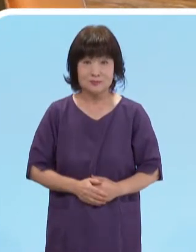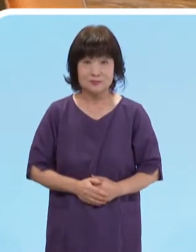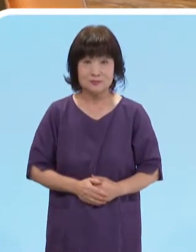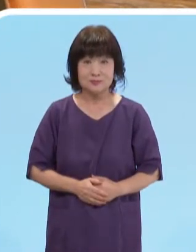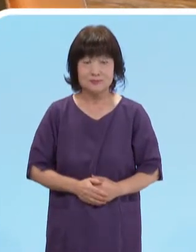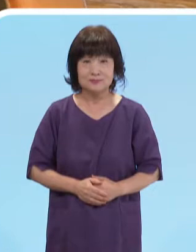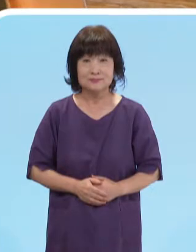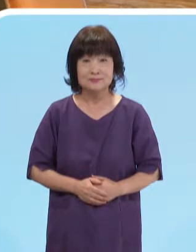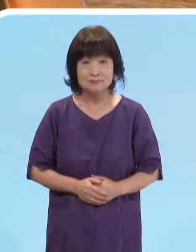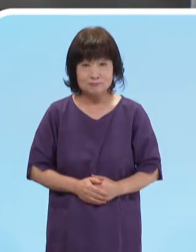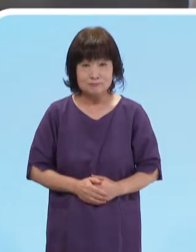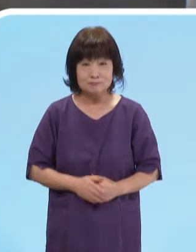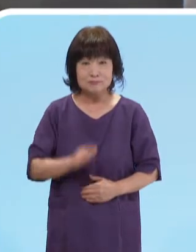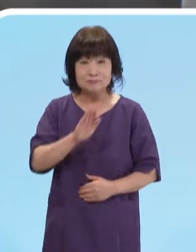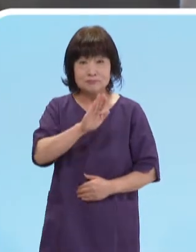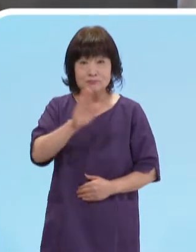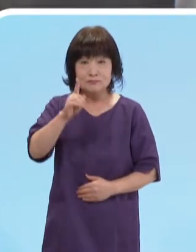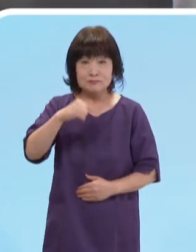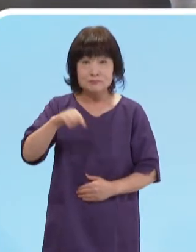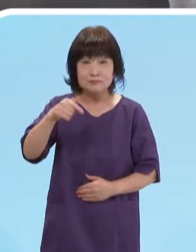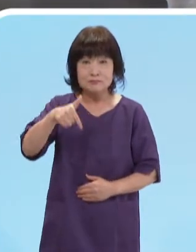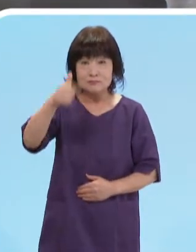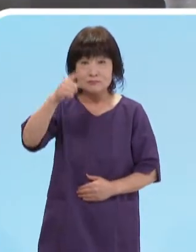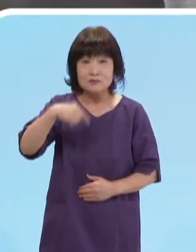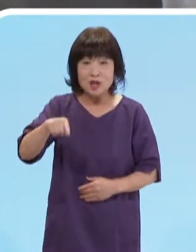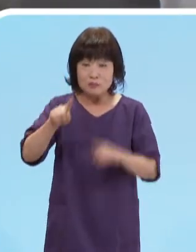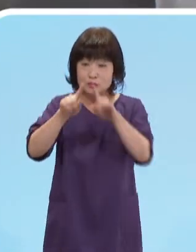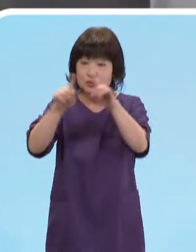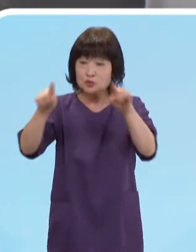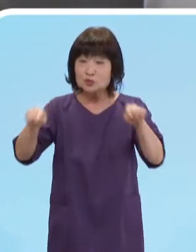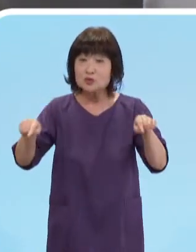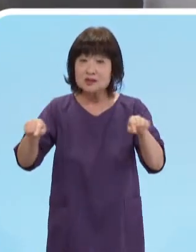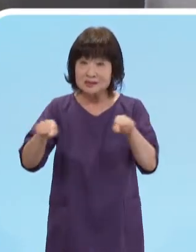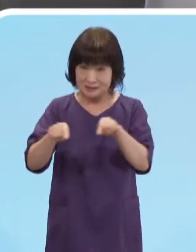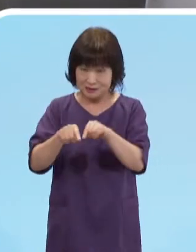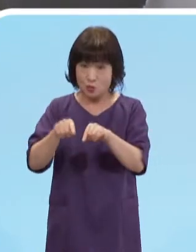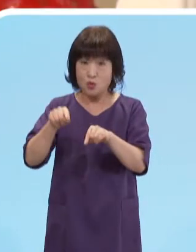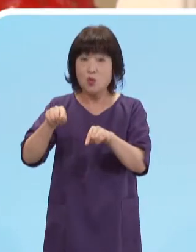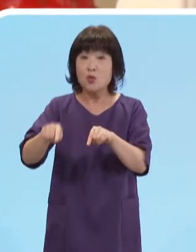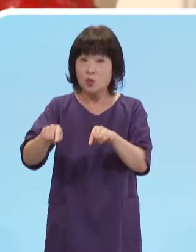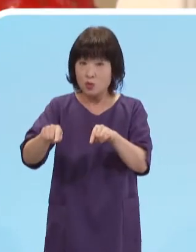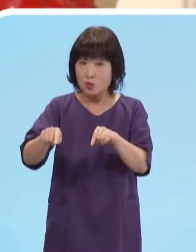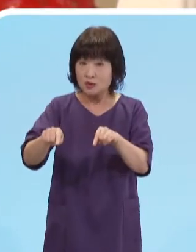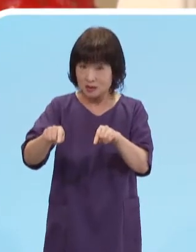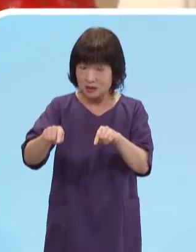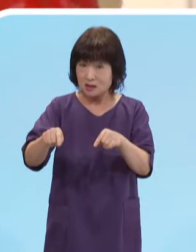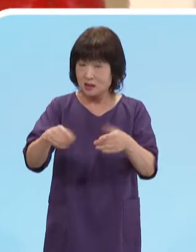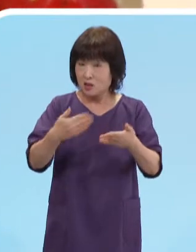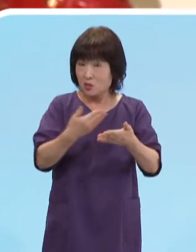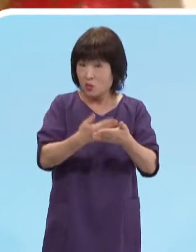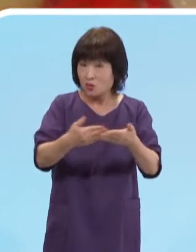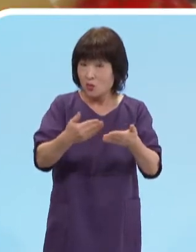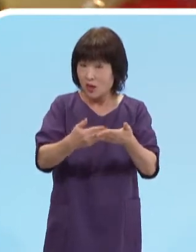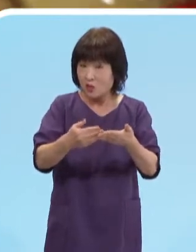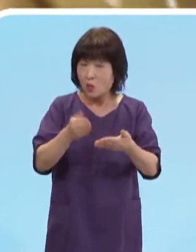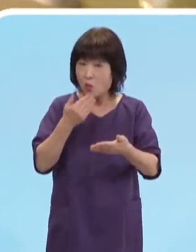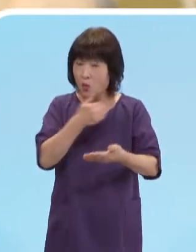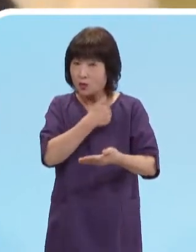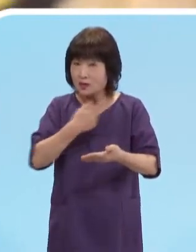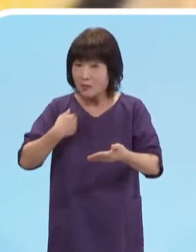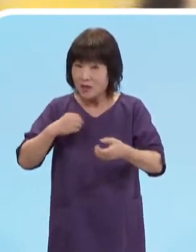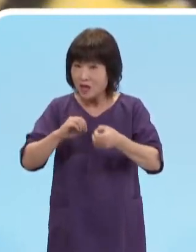か。 でんぷんをこう薄くシート状に伸ばしたものがあるんですけども、そちらの方に食用の色粉